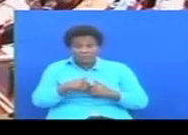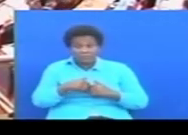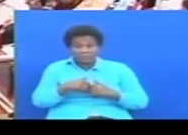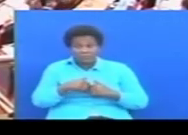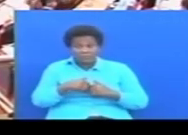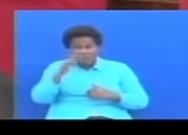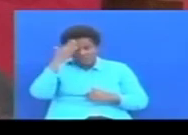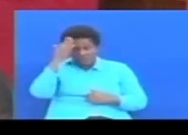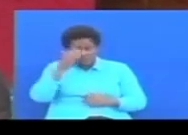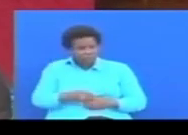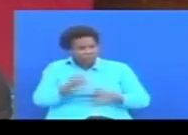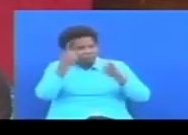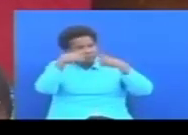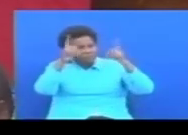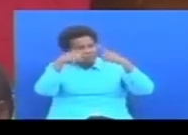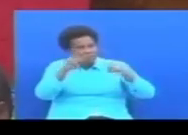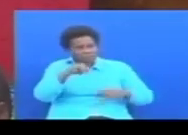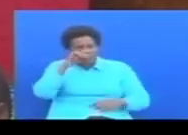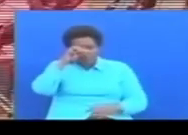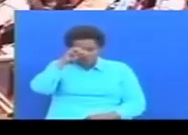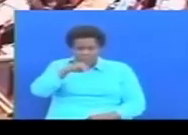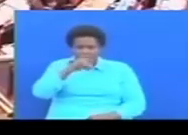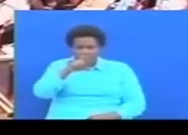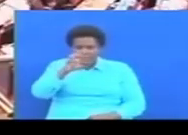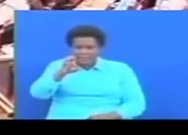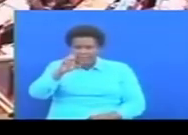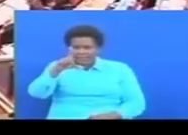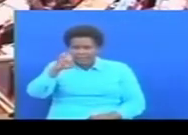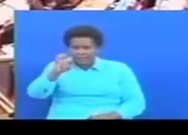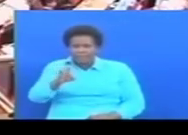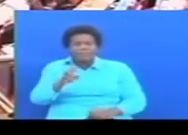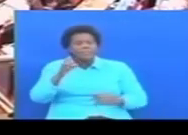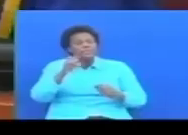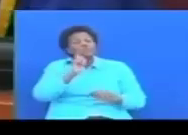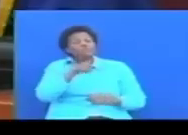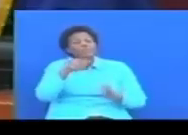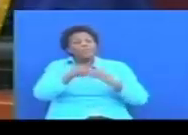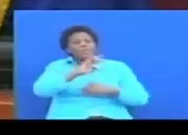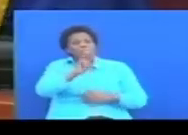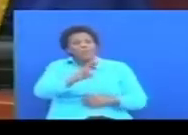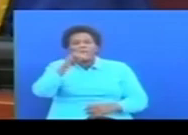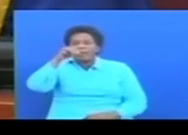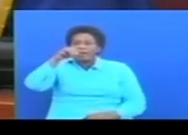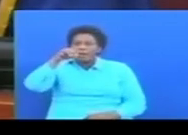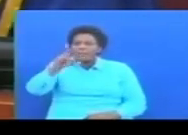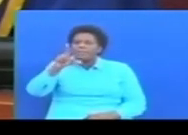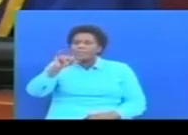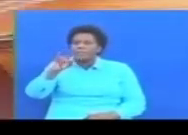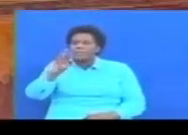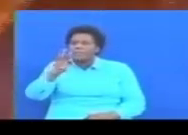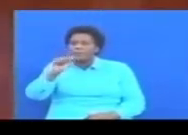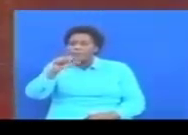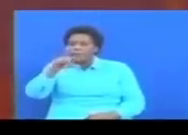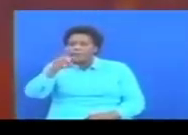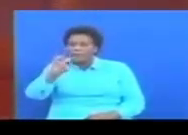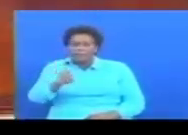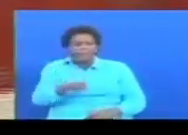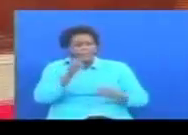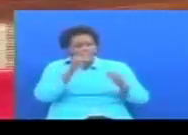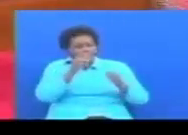ni miongoni mwa misitu ya asili iliyopo wilaya ya Liwale. Serikali imekuwa ikiandaa taratibu za uvunaji wa mazao ya msitu huo.